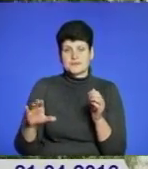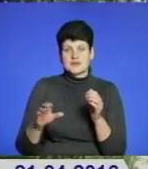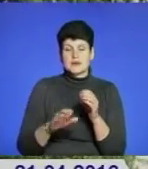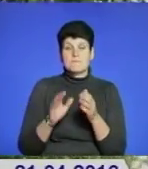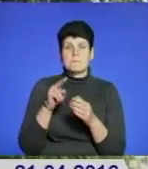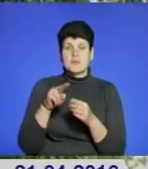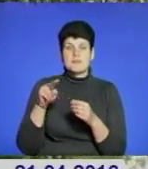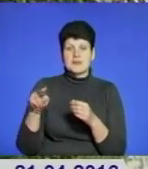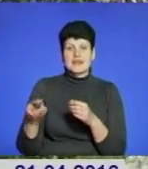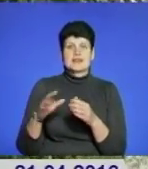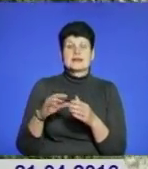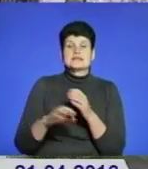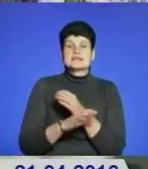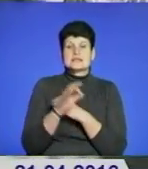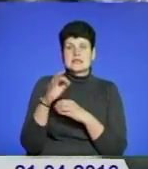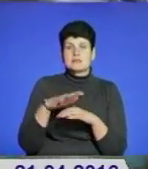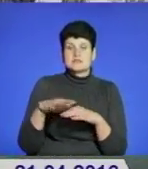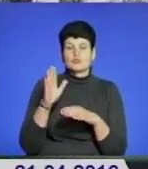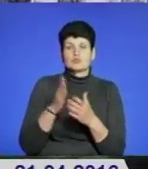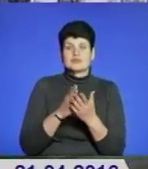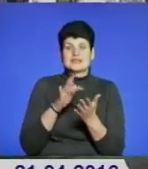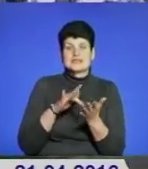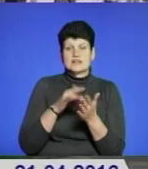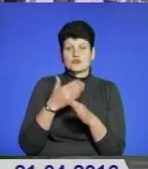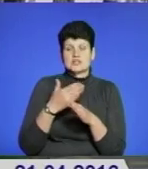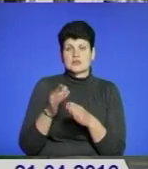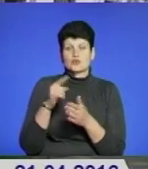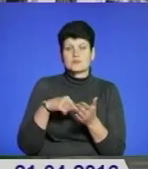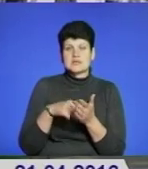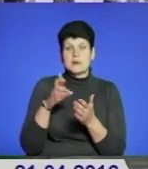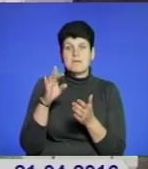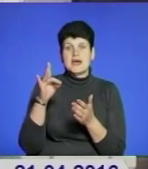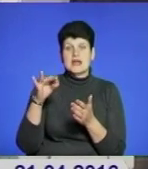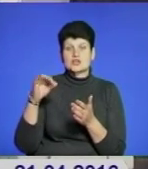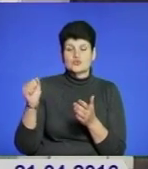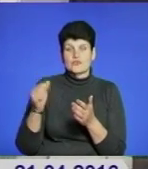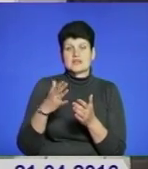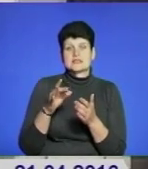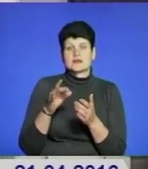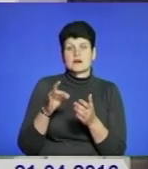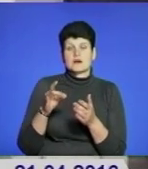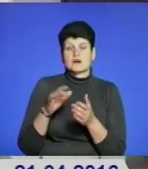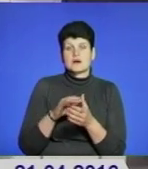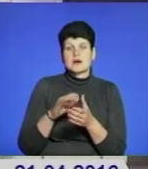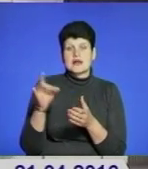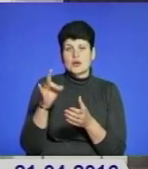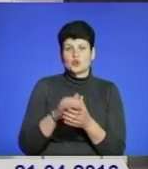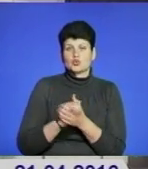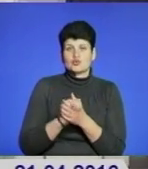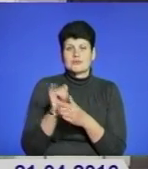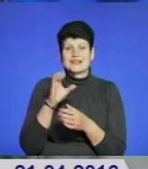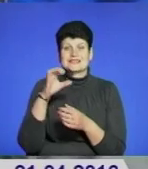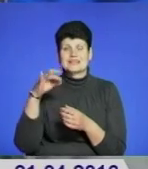масив» обслуговуватиме центральну частину міста, Новий Світ, Березовицю, мікрорайони «Дружба» та «Східний». ПП